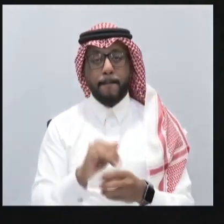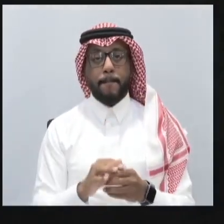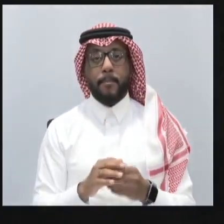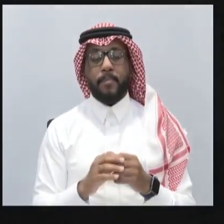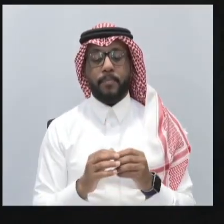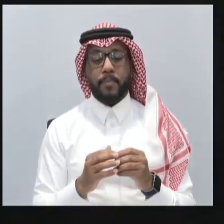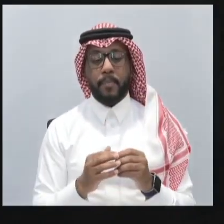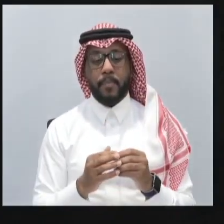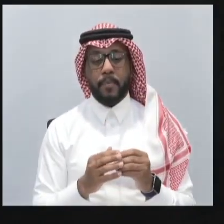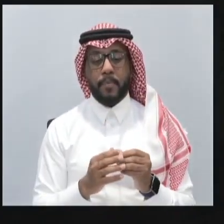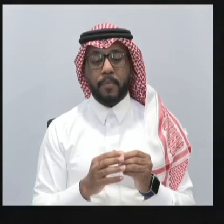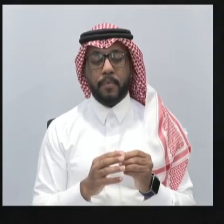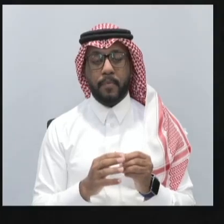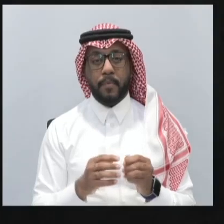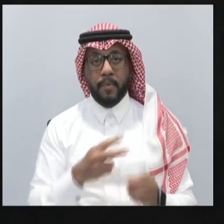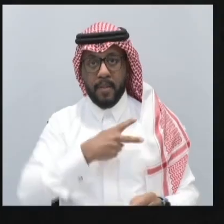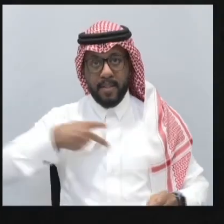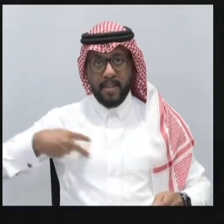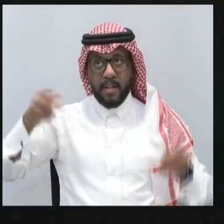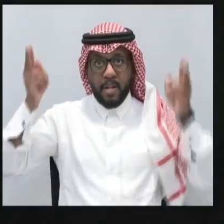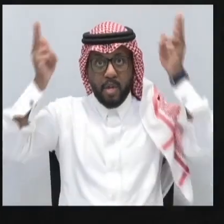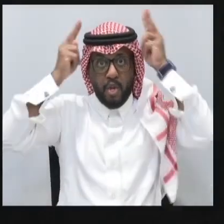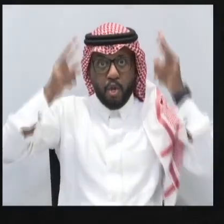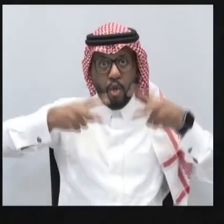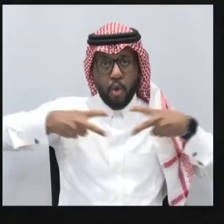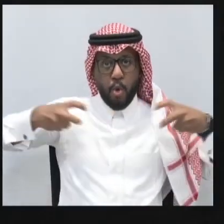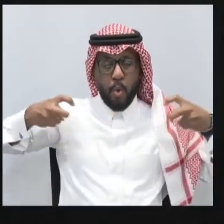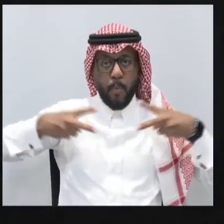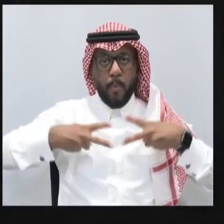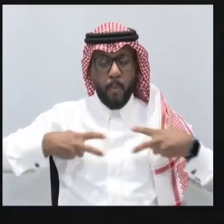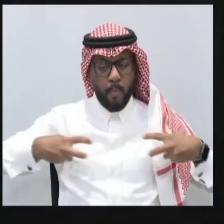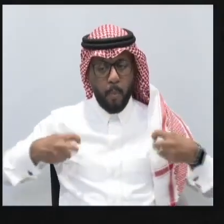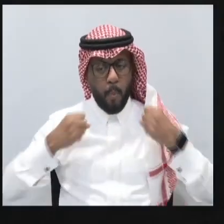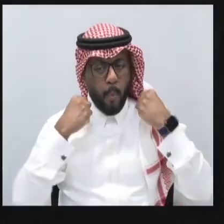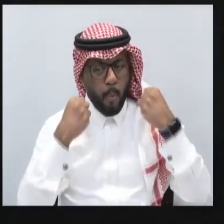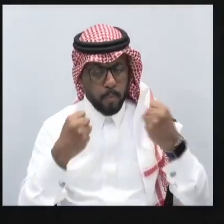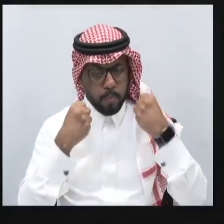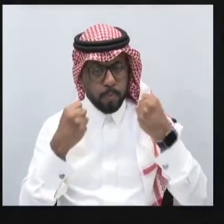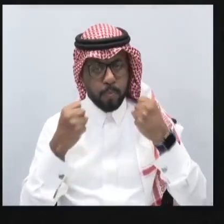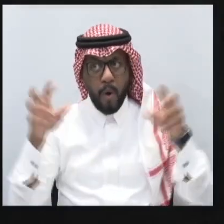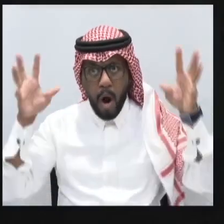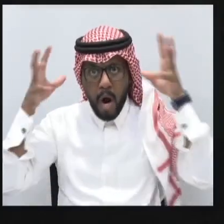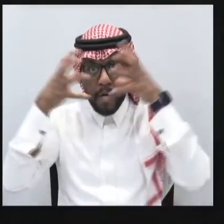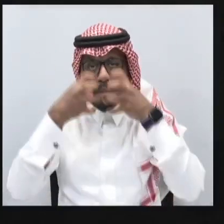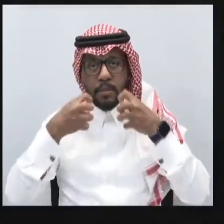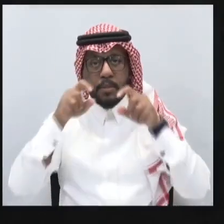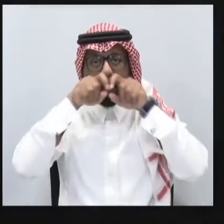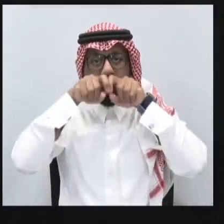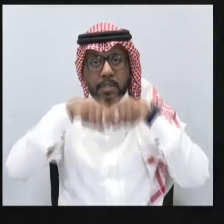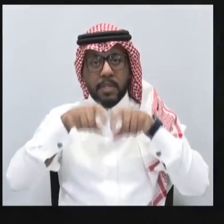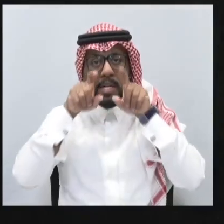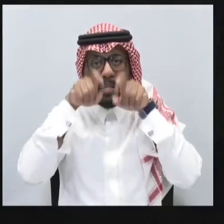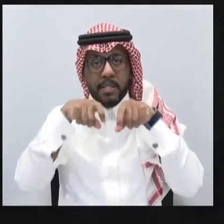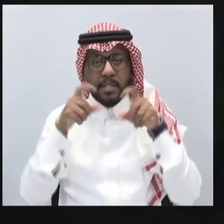اللحوم وعندي مثل النمر من اكلات اللحوم اسنان حاده